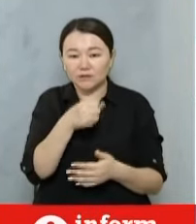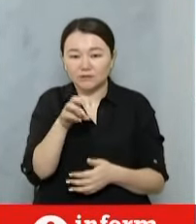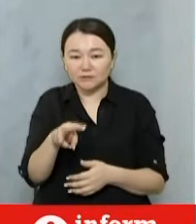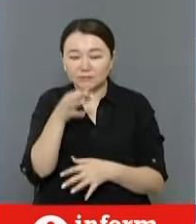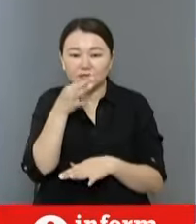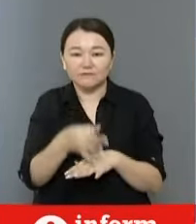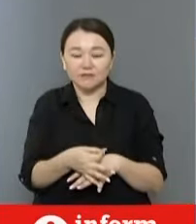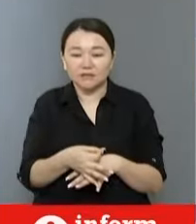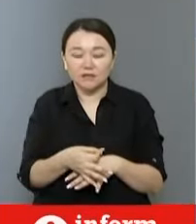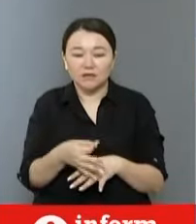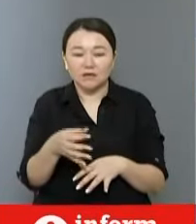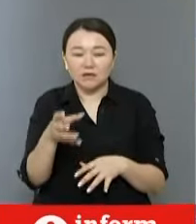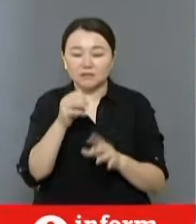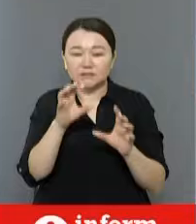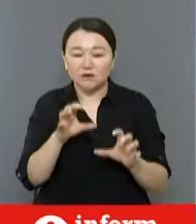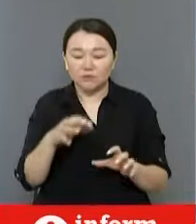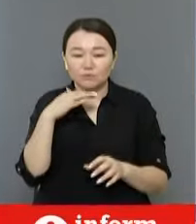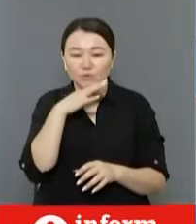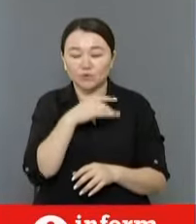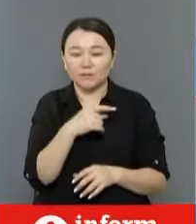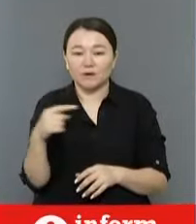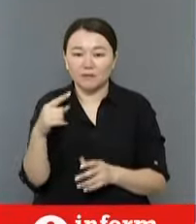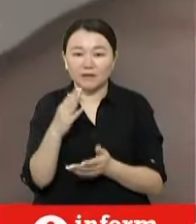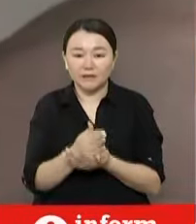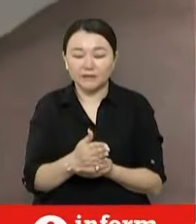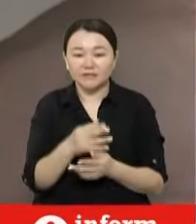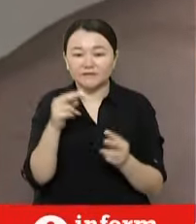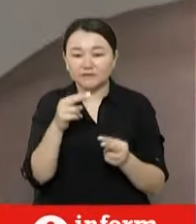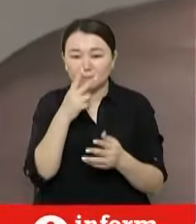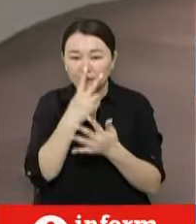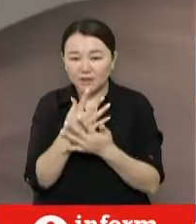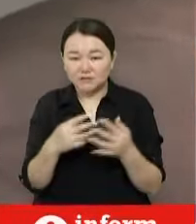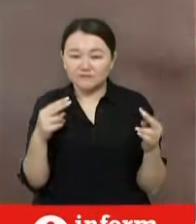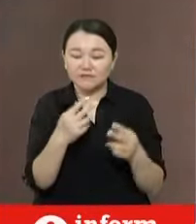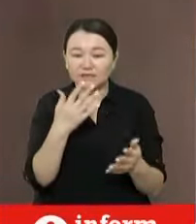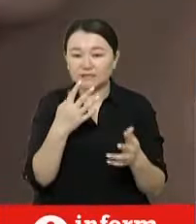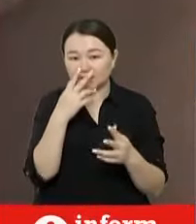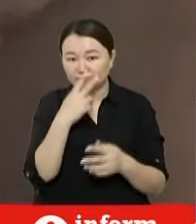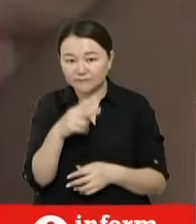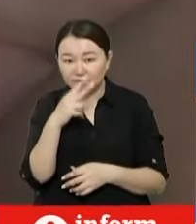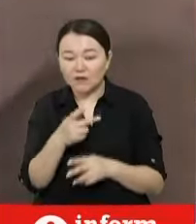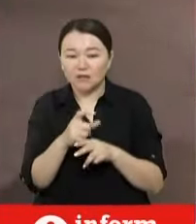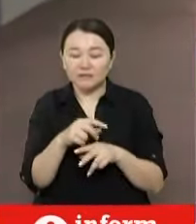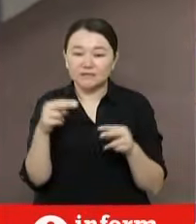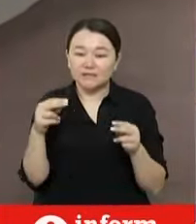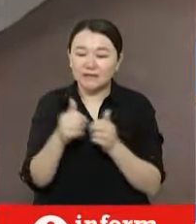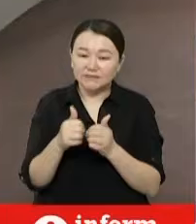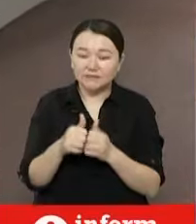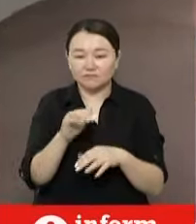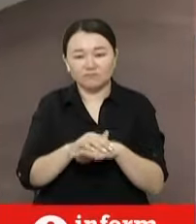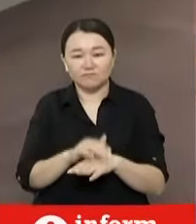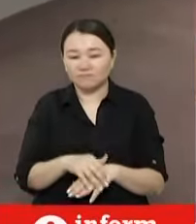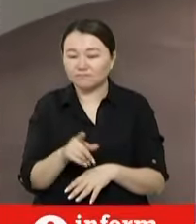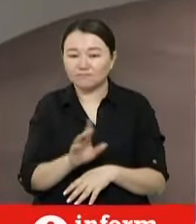ответственности пробило в законе много свидетельские показания очевидцев или соседей в этом случае доказательством не являются говорит